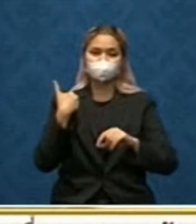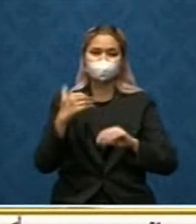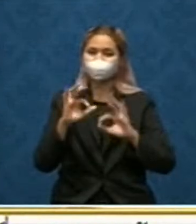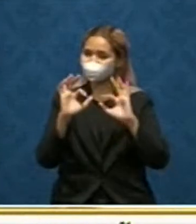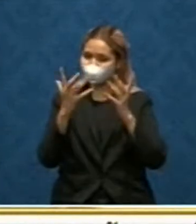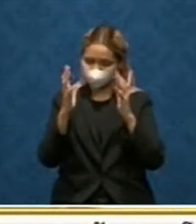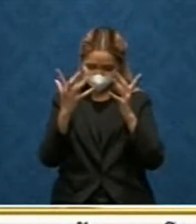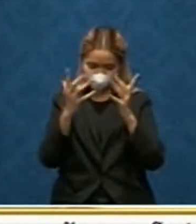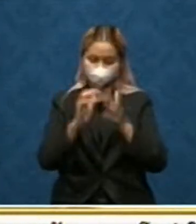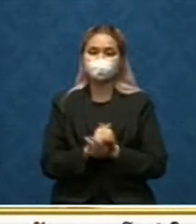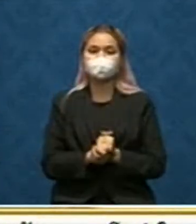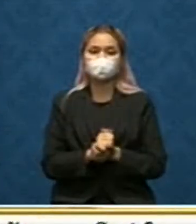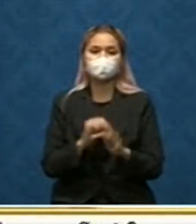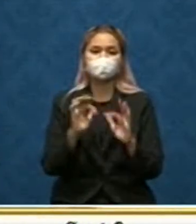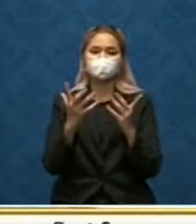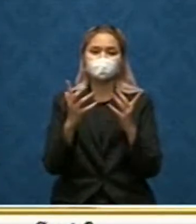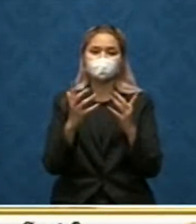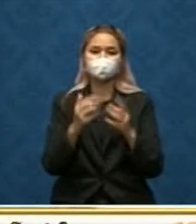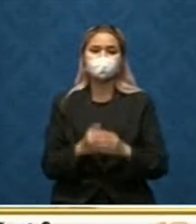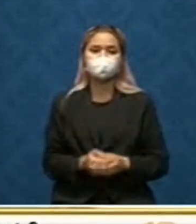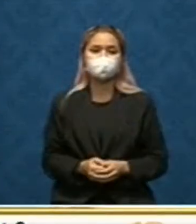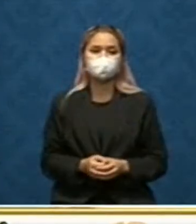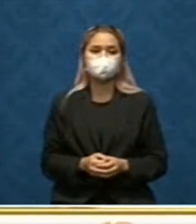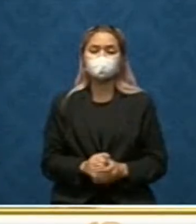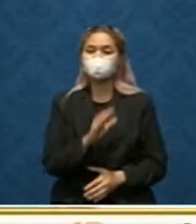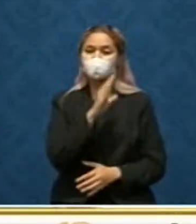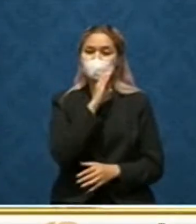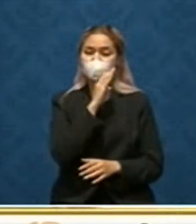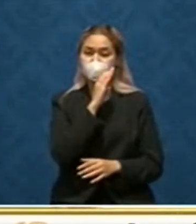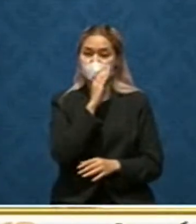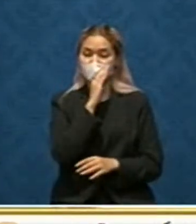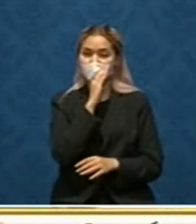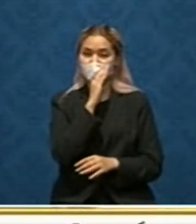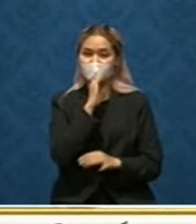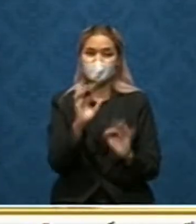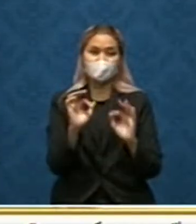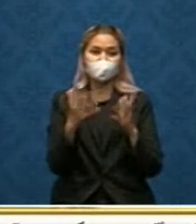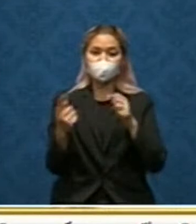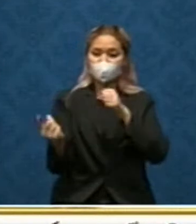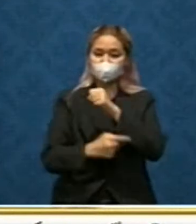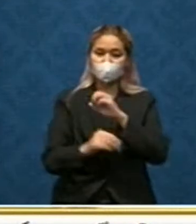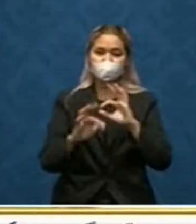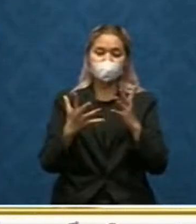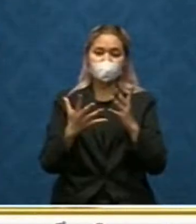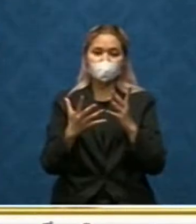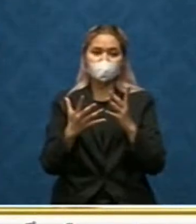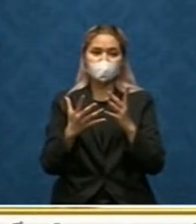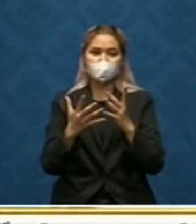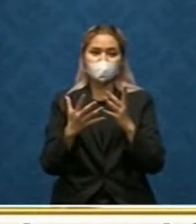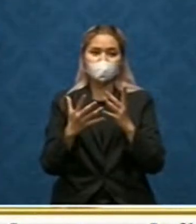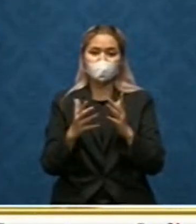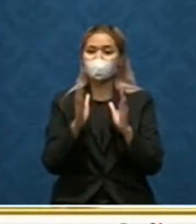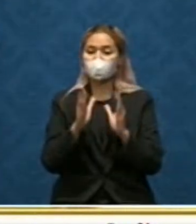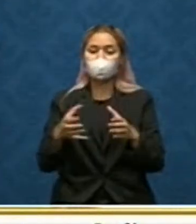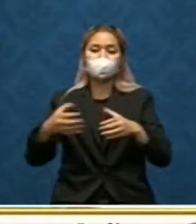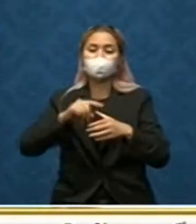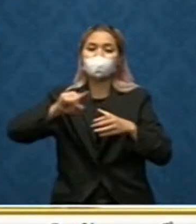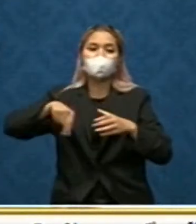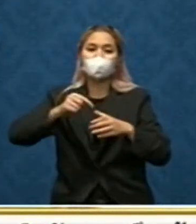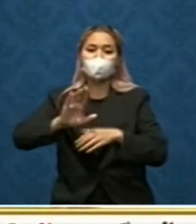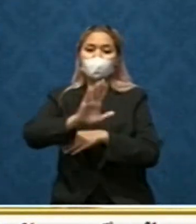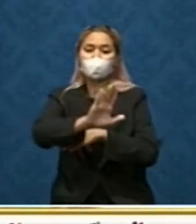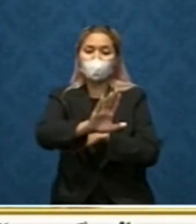ไม่มี ตั้งถ้ไม่ม ก็ลุกน้องก็เอาสครับ